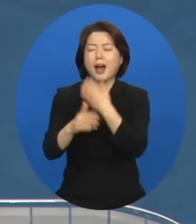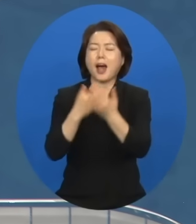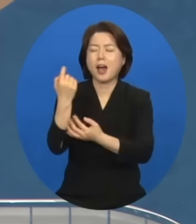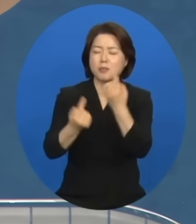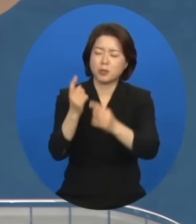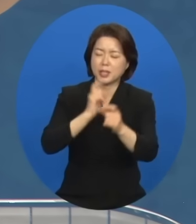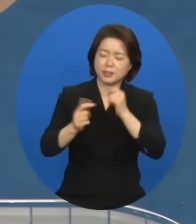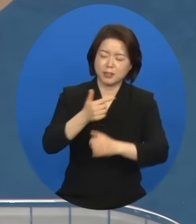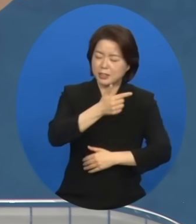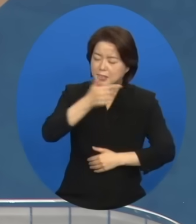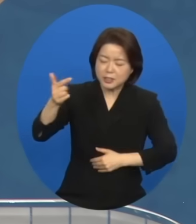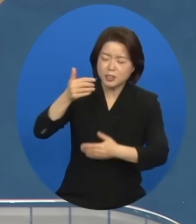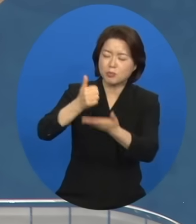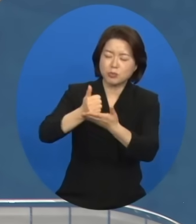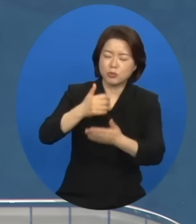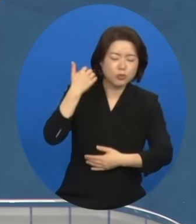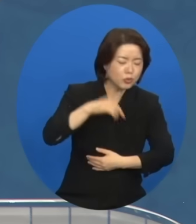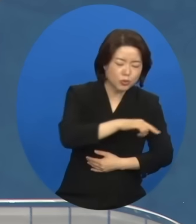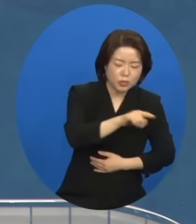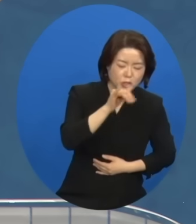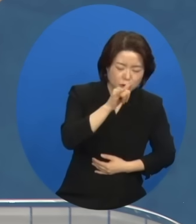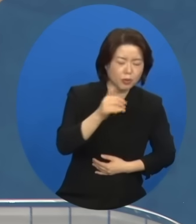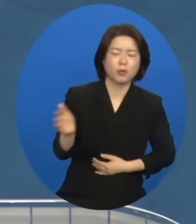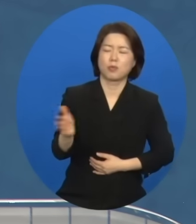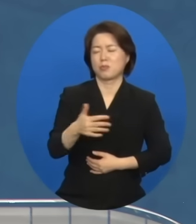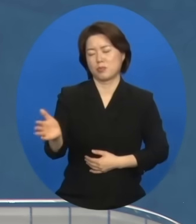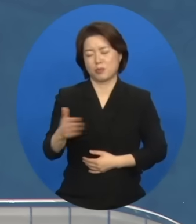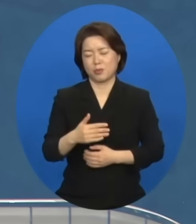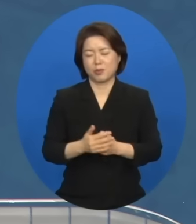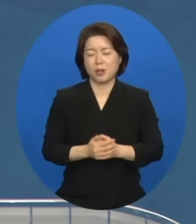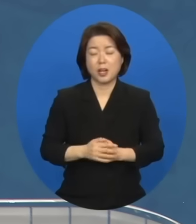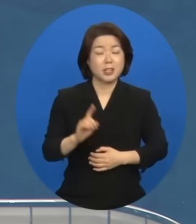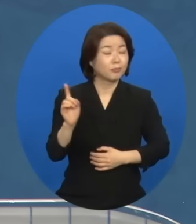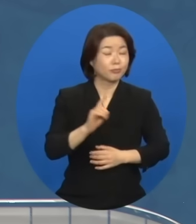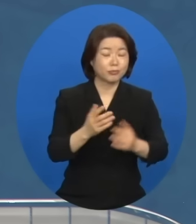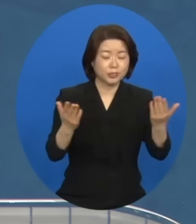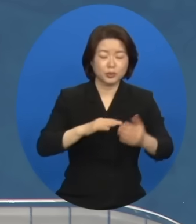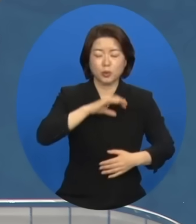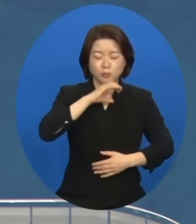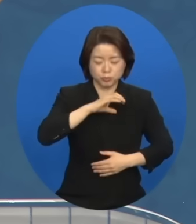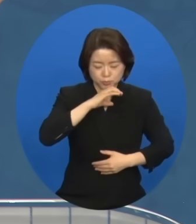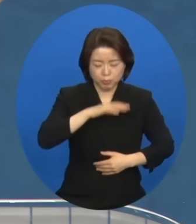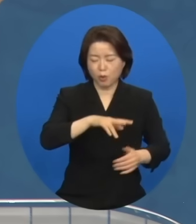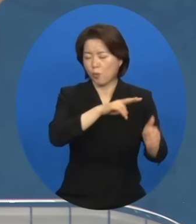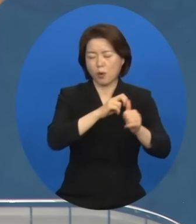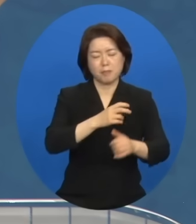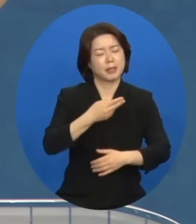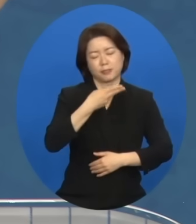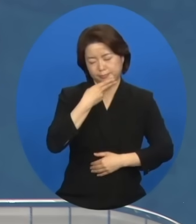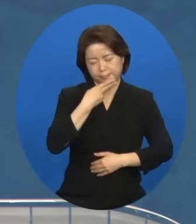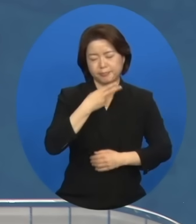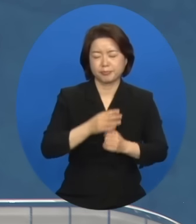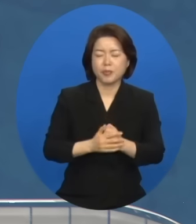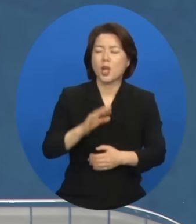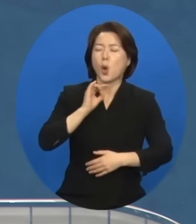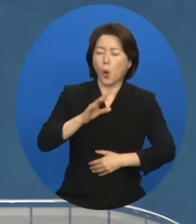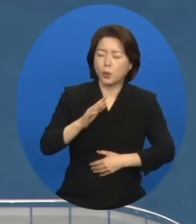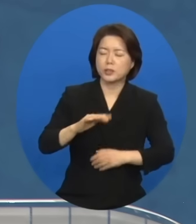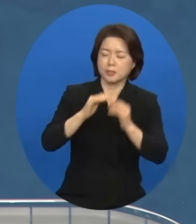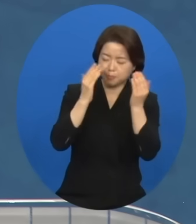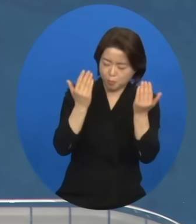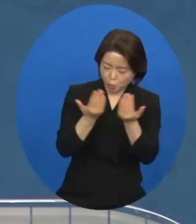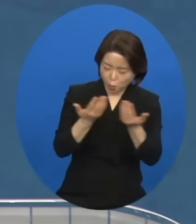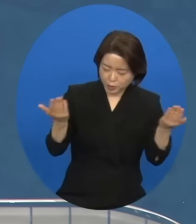더 크신 분이 또 어디에 있겠습니까? 어떤 일도 불평하고 원망하지 않고 오직 모든